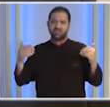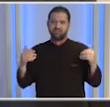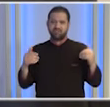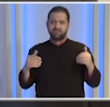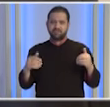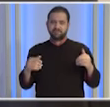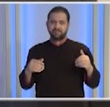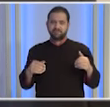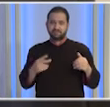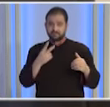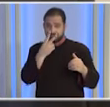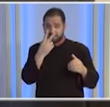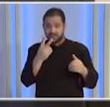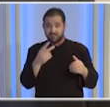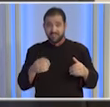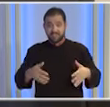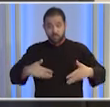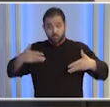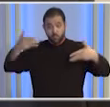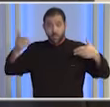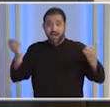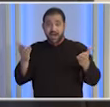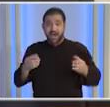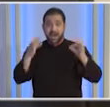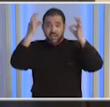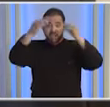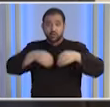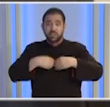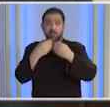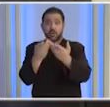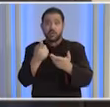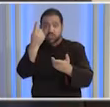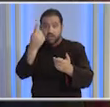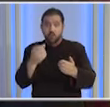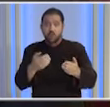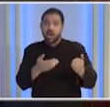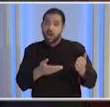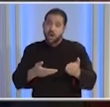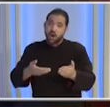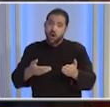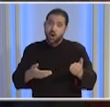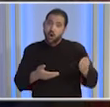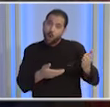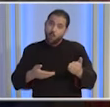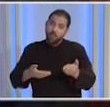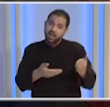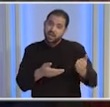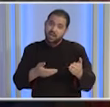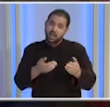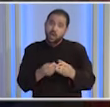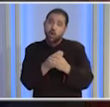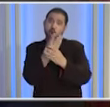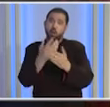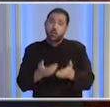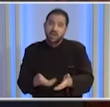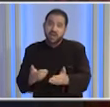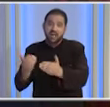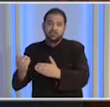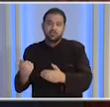o dă, bucuria asta care ți-o dă un copil nou născut, nu o guște decât cei care nasc copii. Nu cei